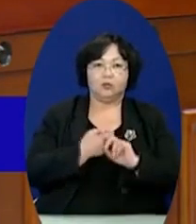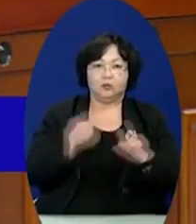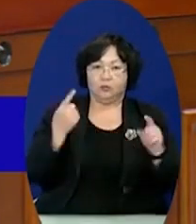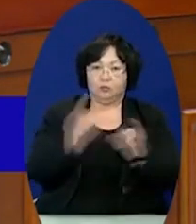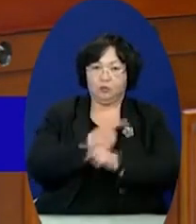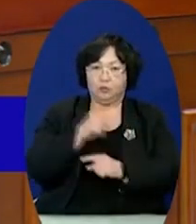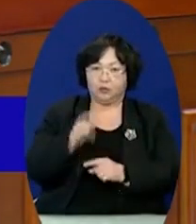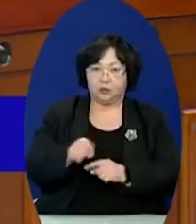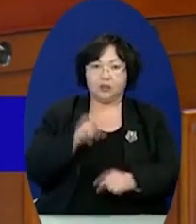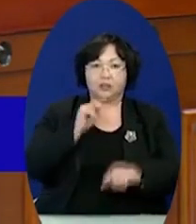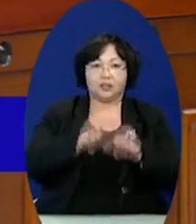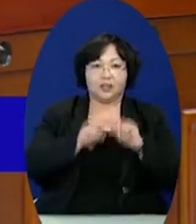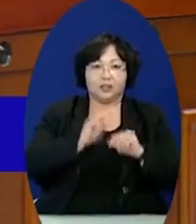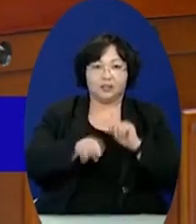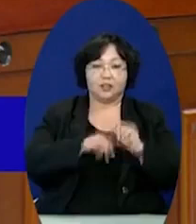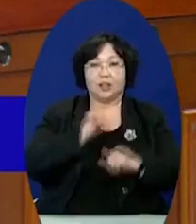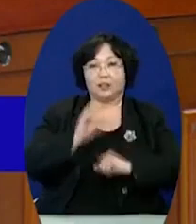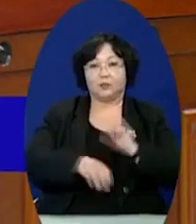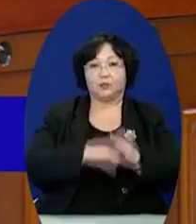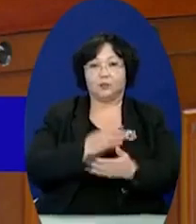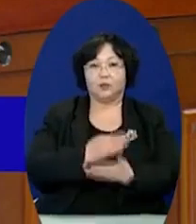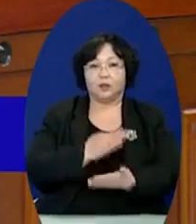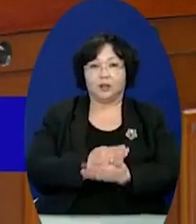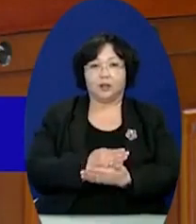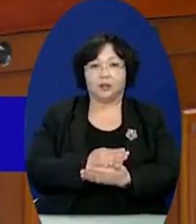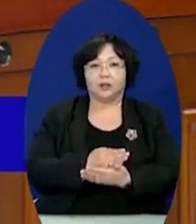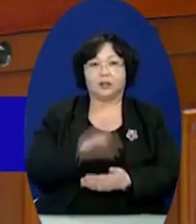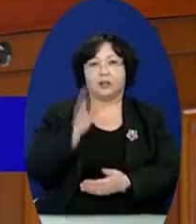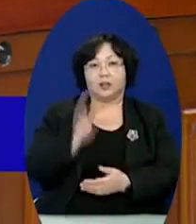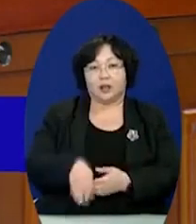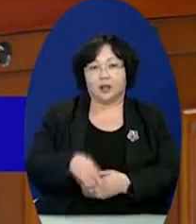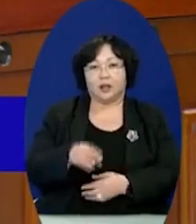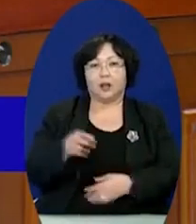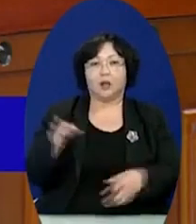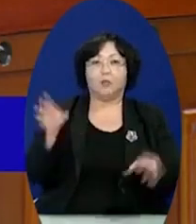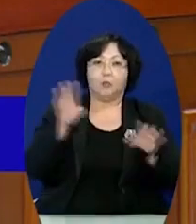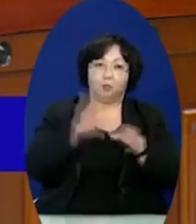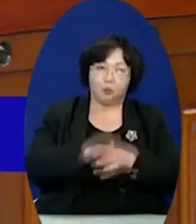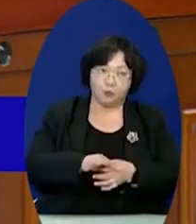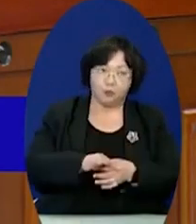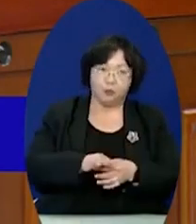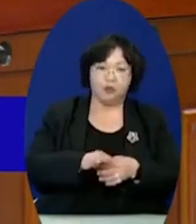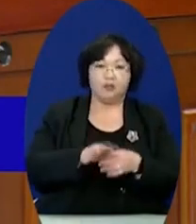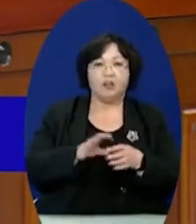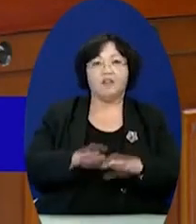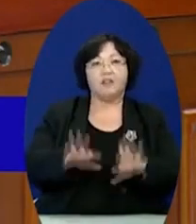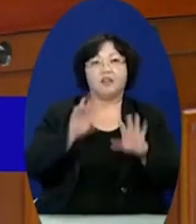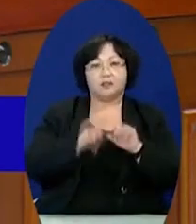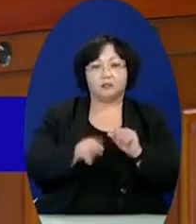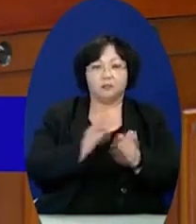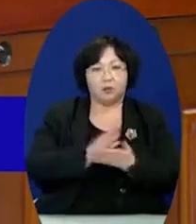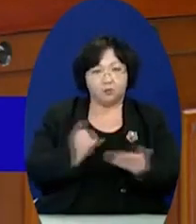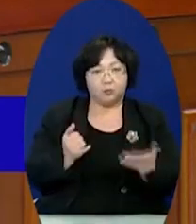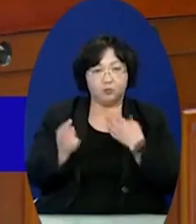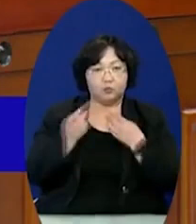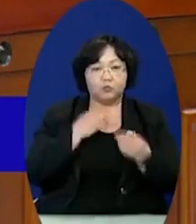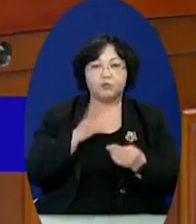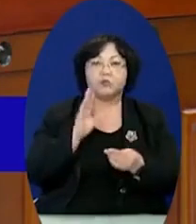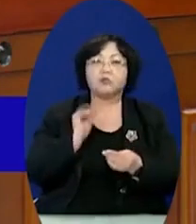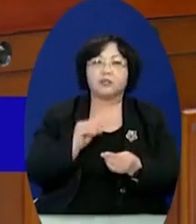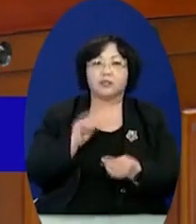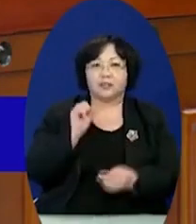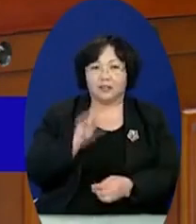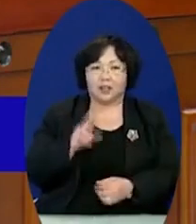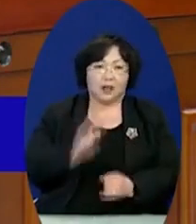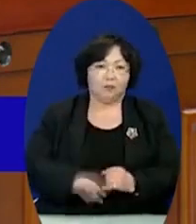буруутгаж шалгаж байгаа тэгээ хэрэгсэхгүй болсон юм уу шалгаж байгаа мó гэдэг нэг ийм асуудал яригддаг. Сая